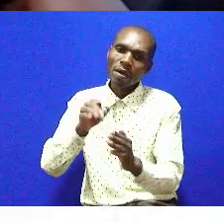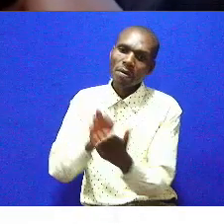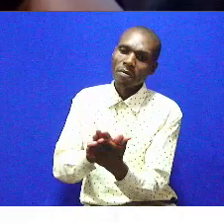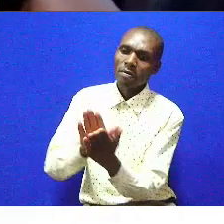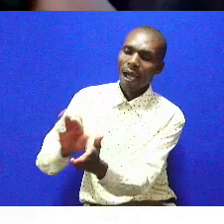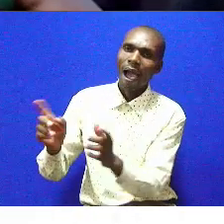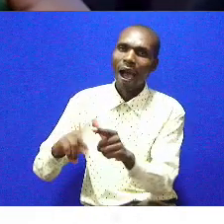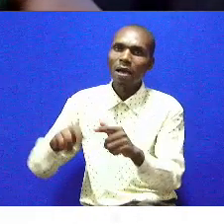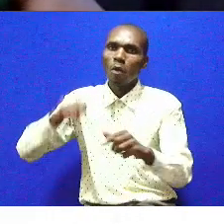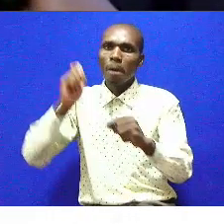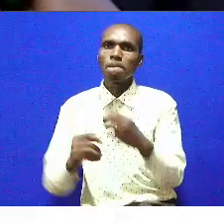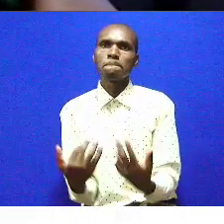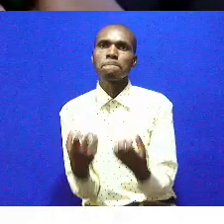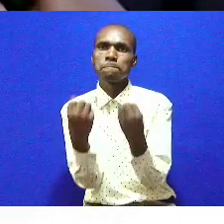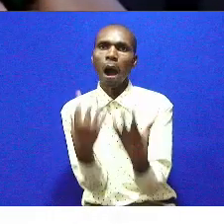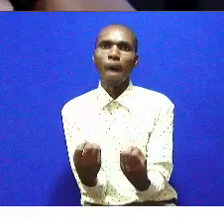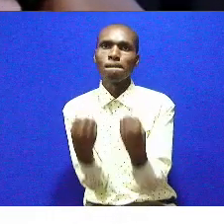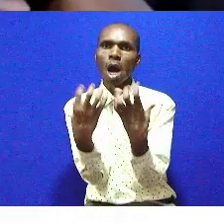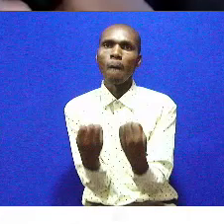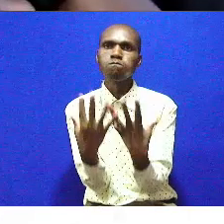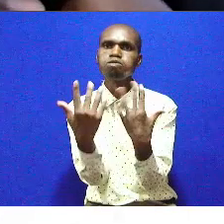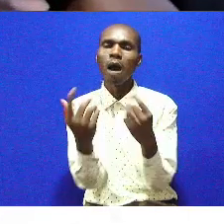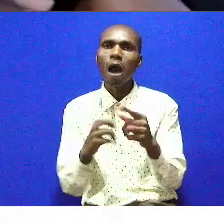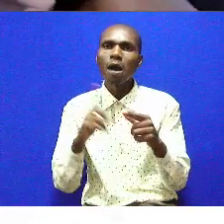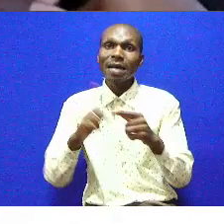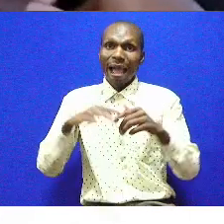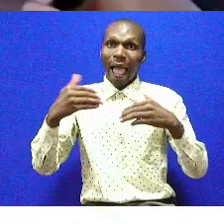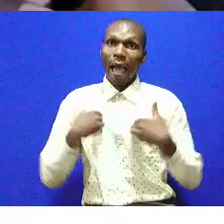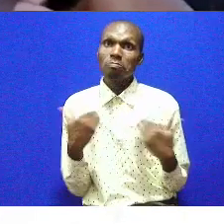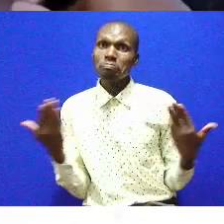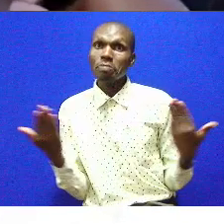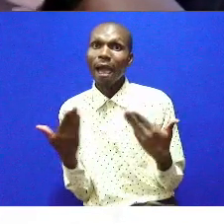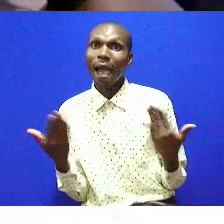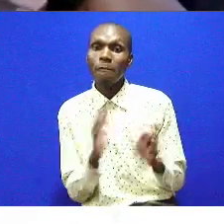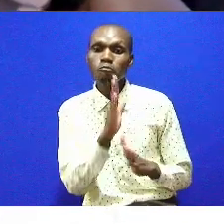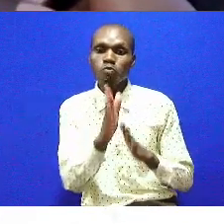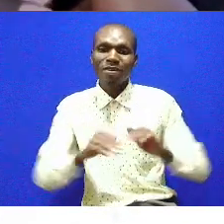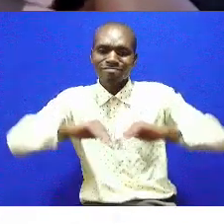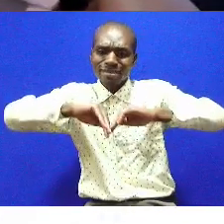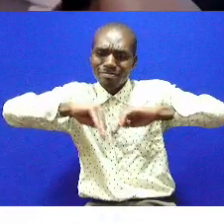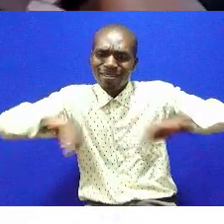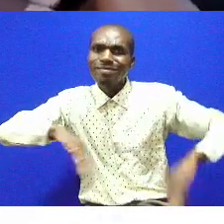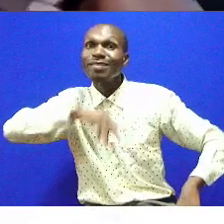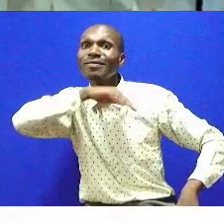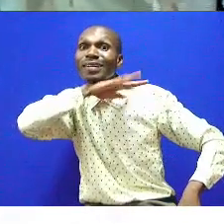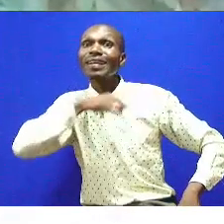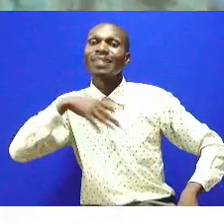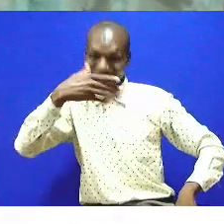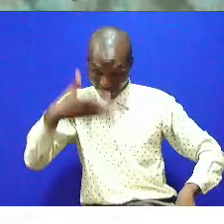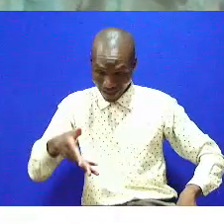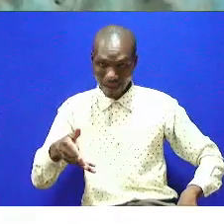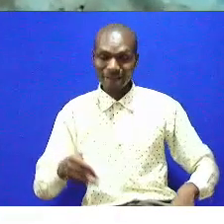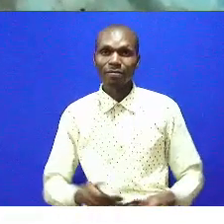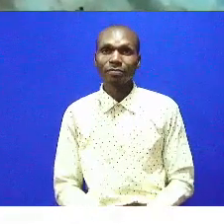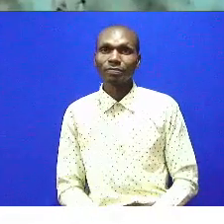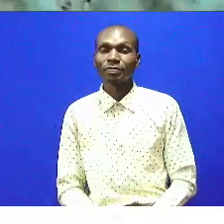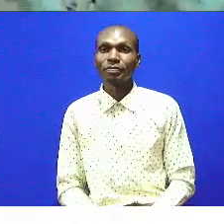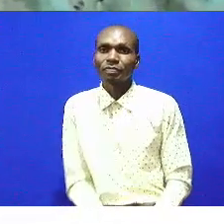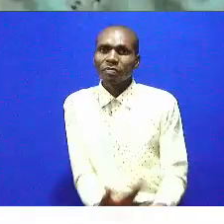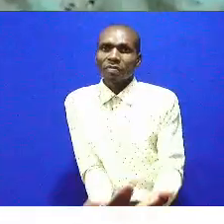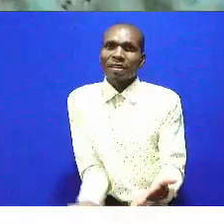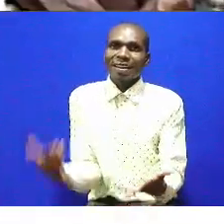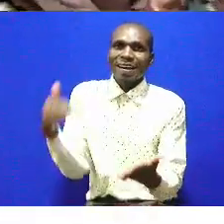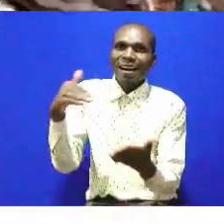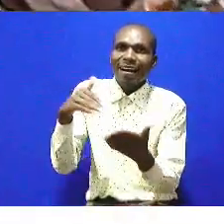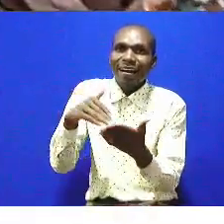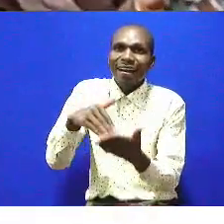chiko sambwa so that kwanyora nga ngo twara tore separation yo bo chabo bitugo chiko tuga ase chinga kecho nigo